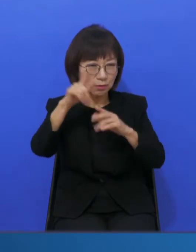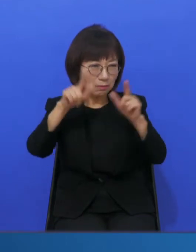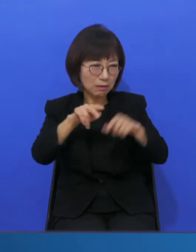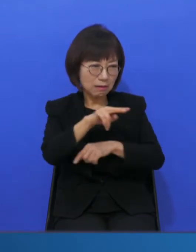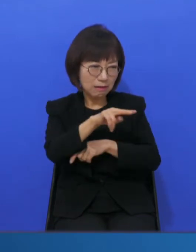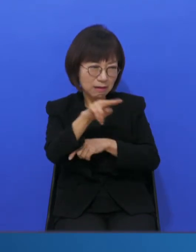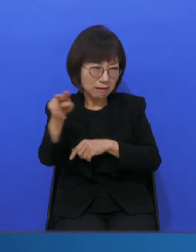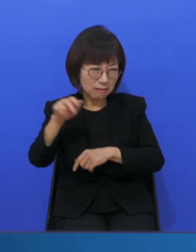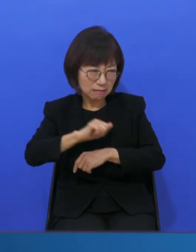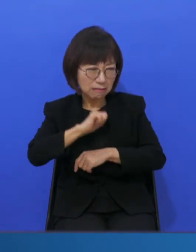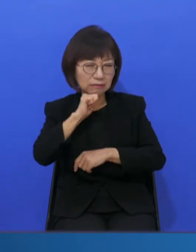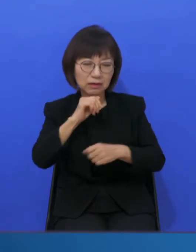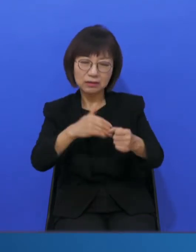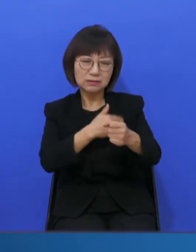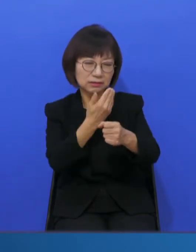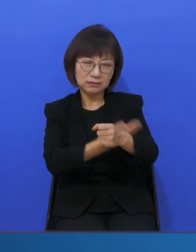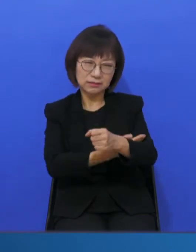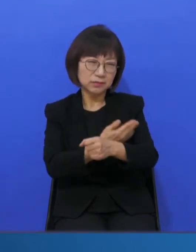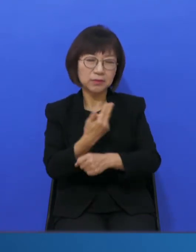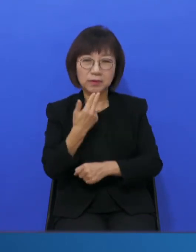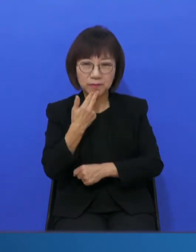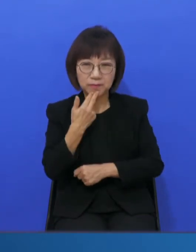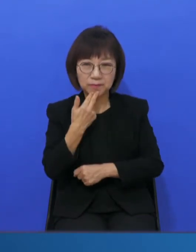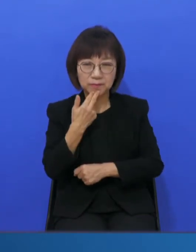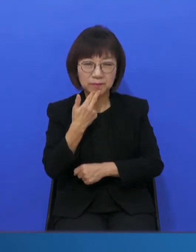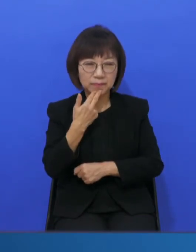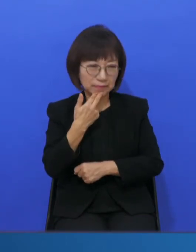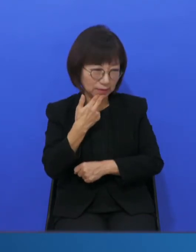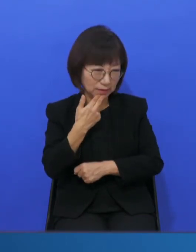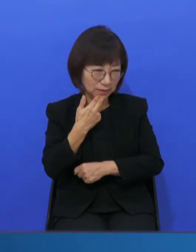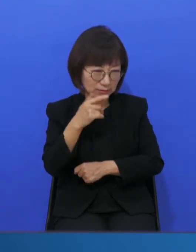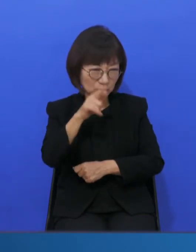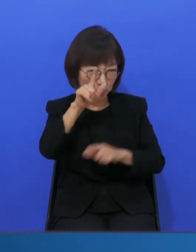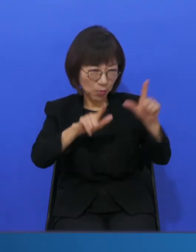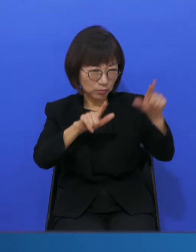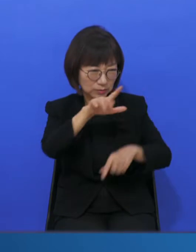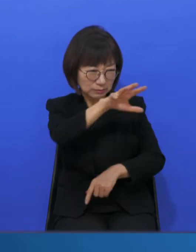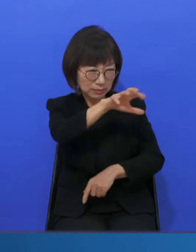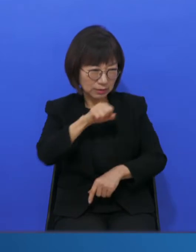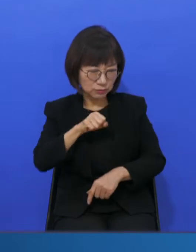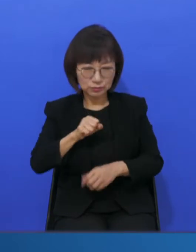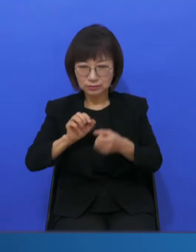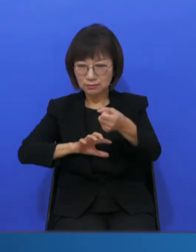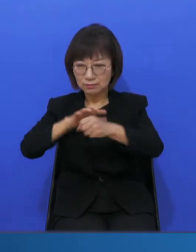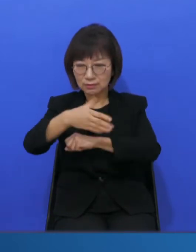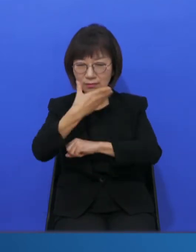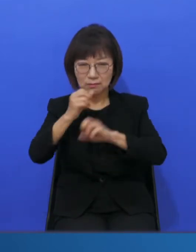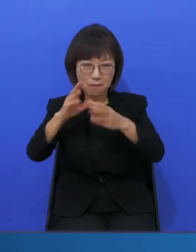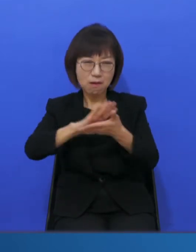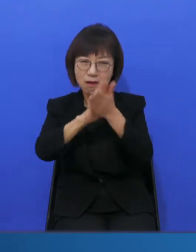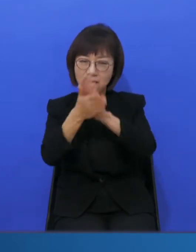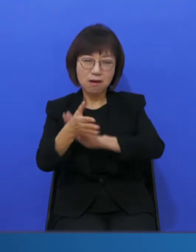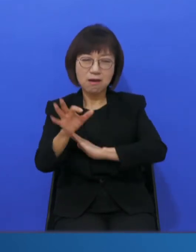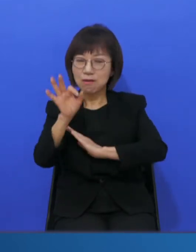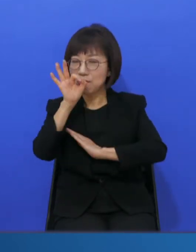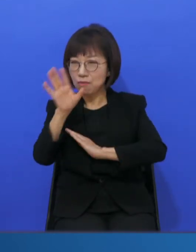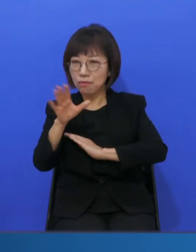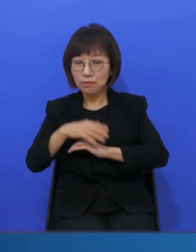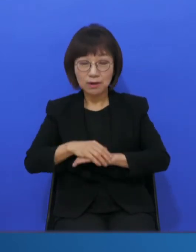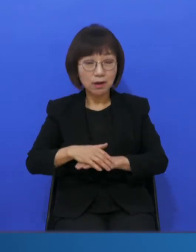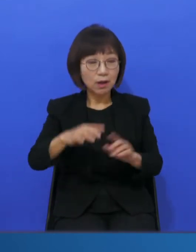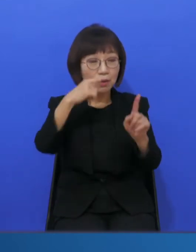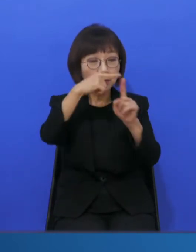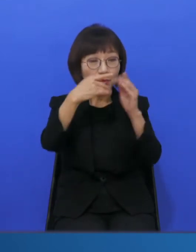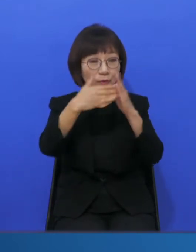poverty and they had no power. 근데 그거 가지고 세계 복음화를 못 합니다. And with that, you cannot do world evangelization. 교회 가면은 세상하고 똑같고